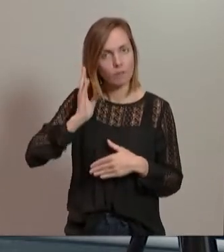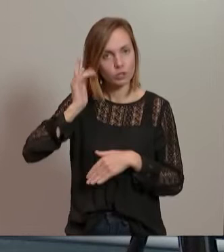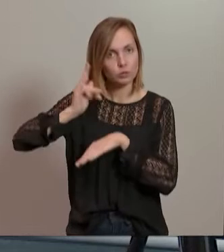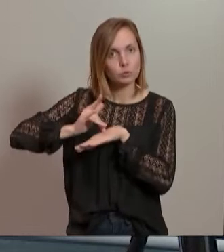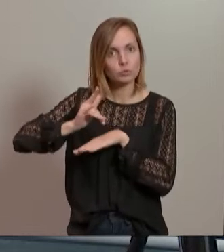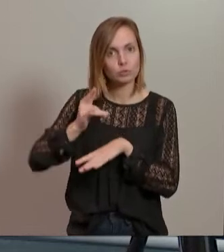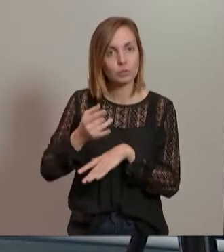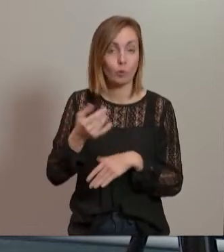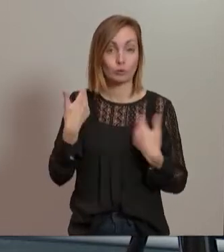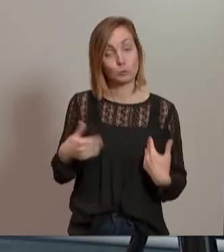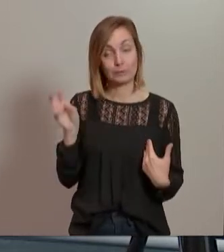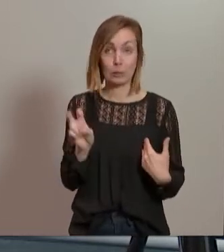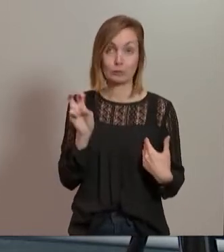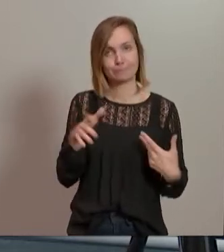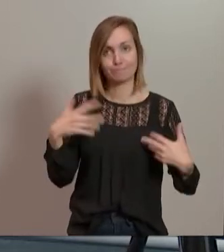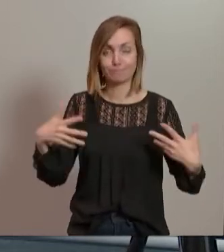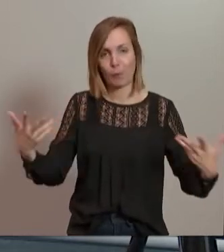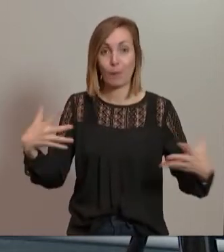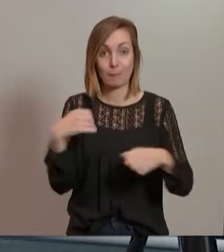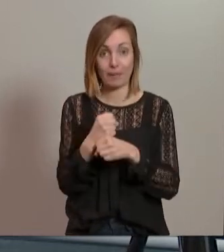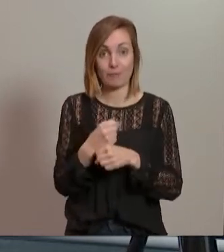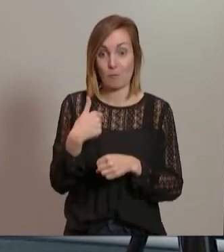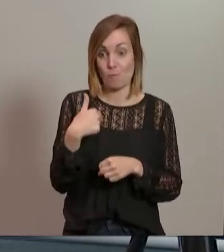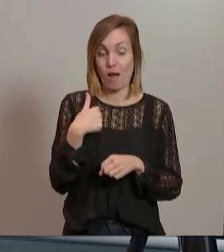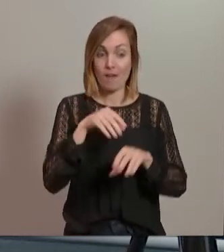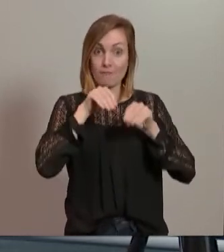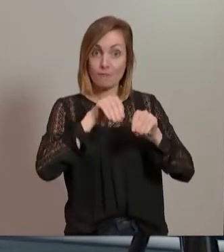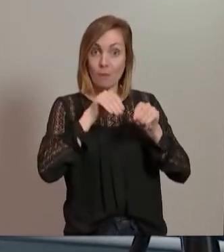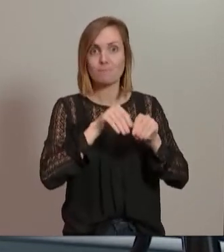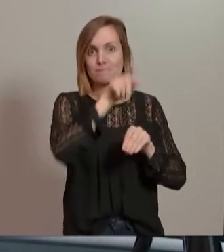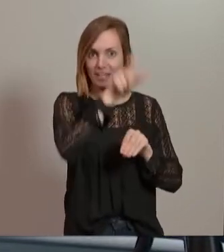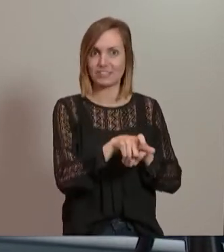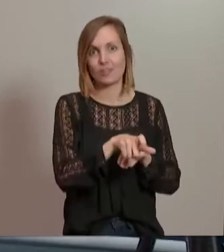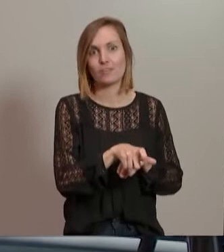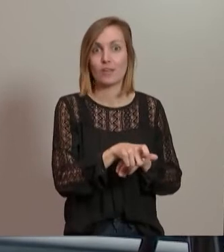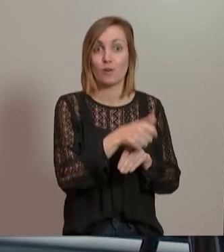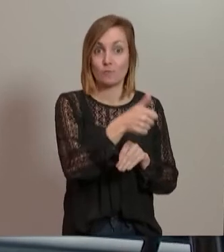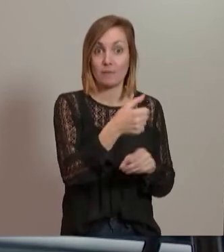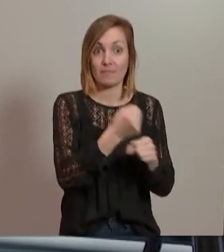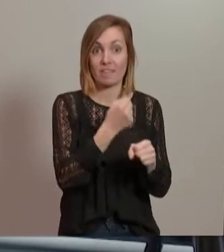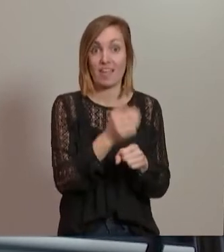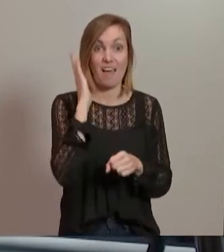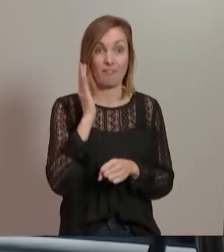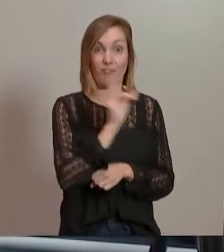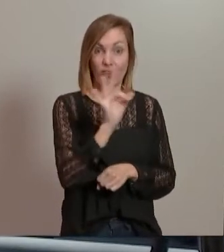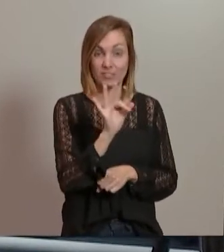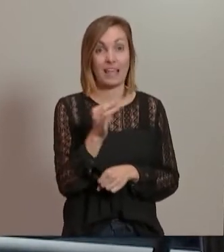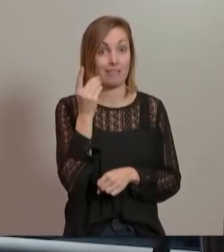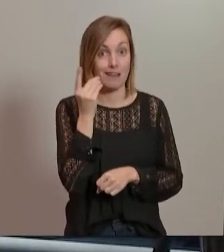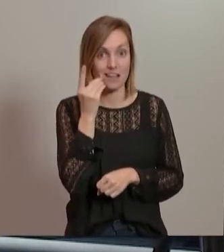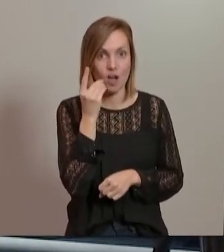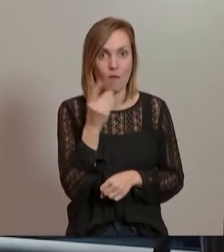pour un écolo, c'était un peu bizarre. J'étais le formateur était un ancien directeur de centrale nucléaire, ancien de France Télécom et tout ça, et qui nous